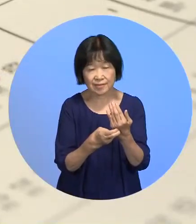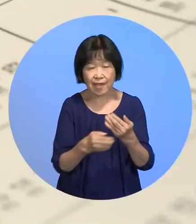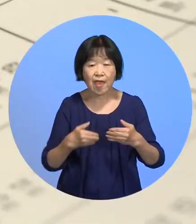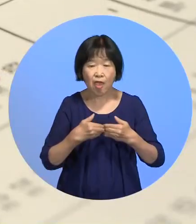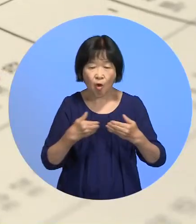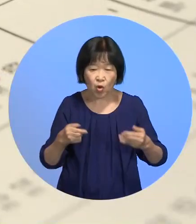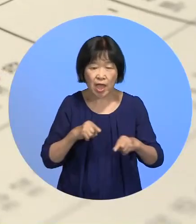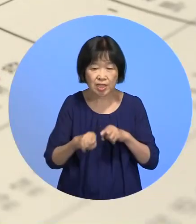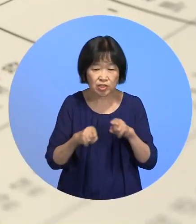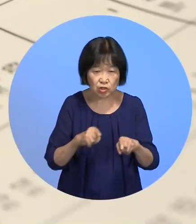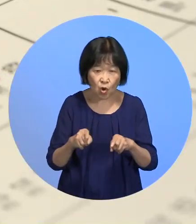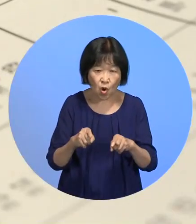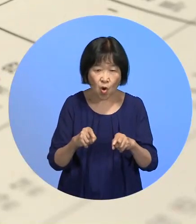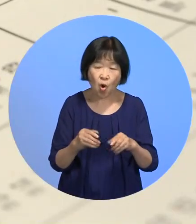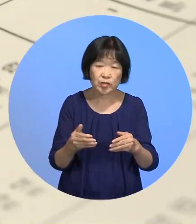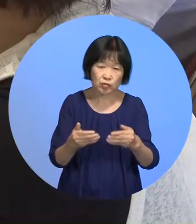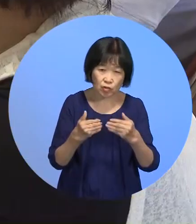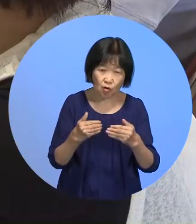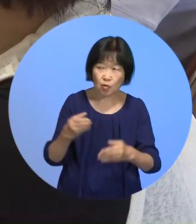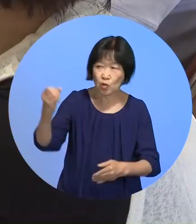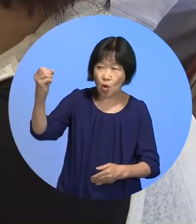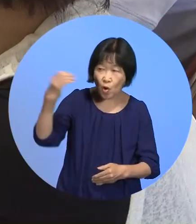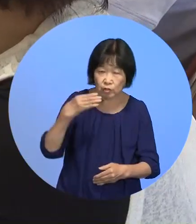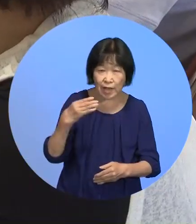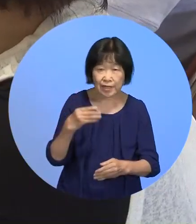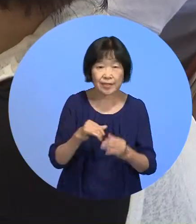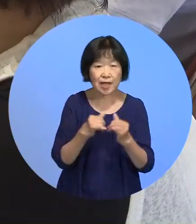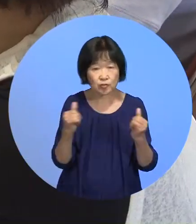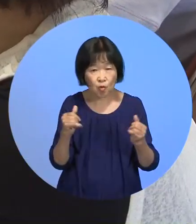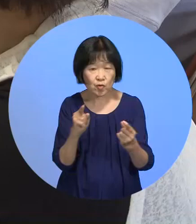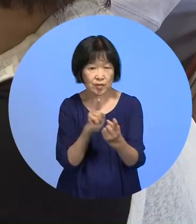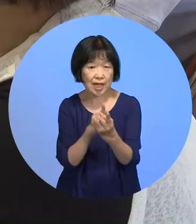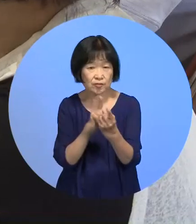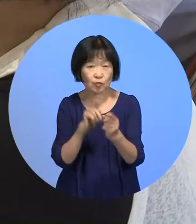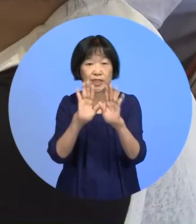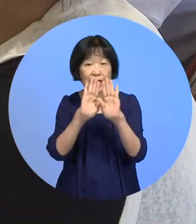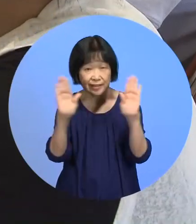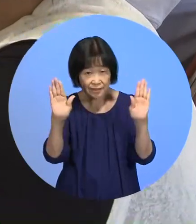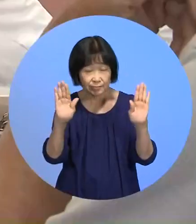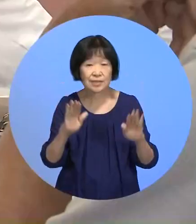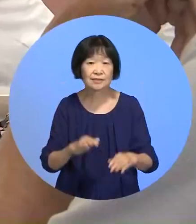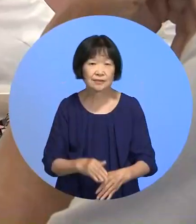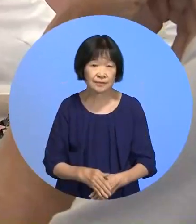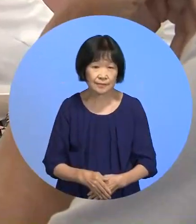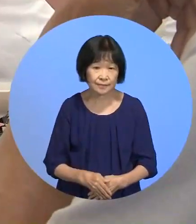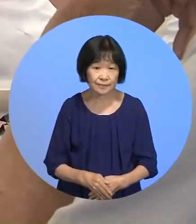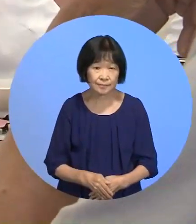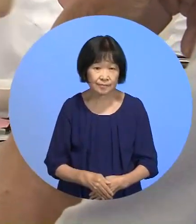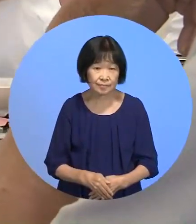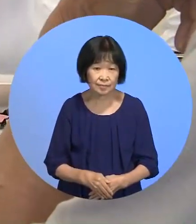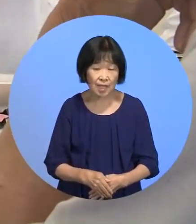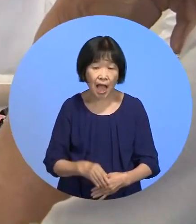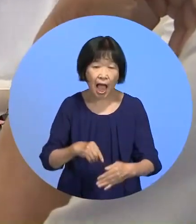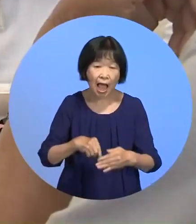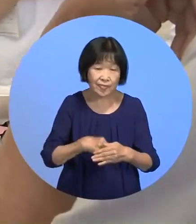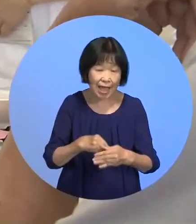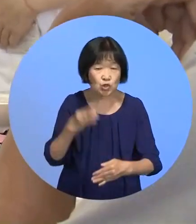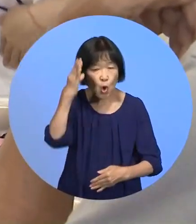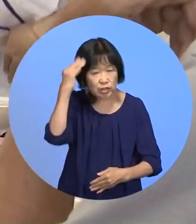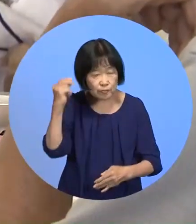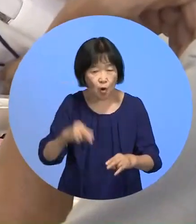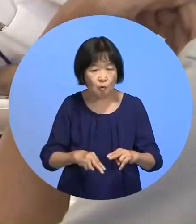で特定保険指導が必要と判断された方に向けて行っています。内臓脂肪の蓄積